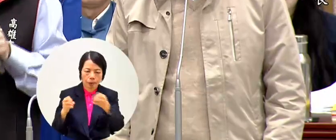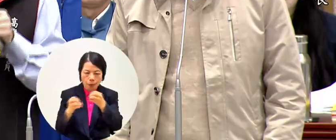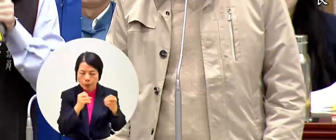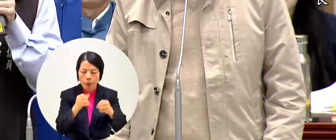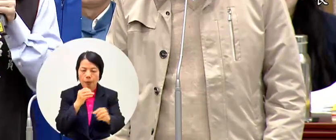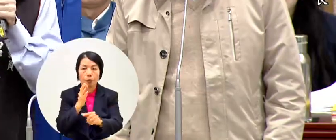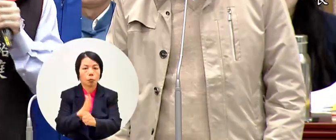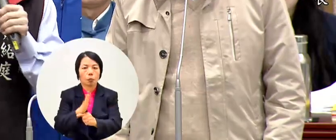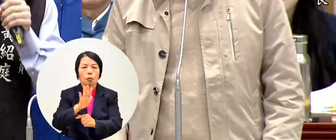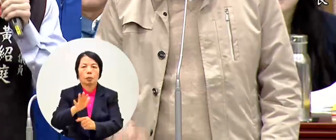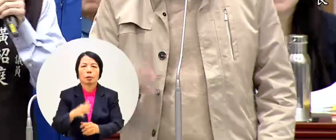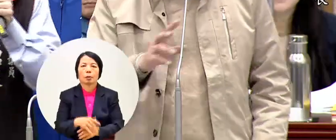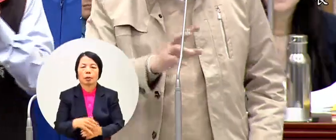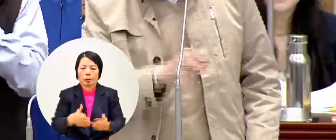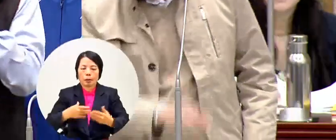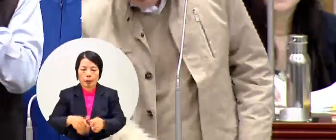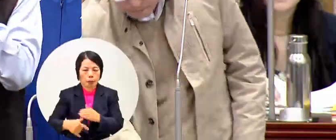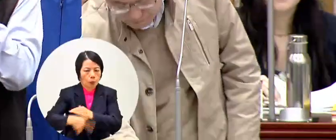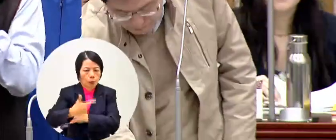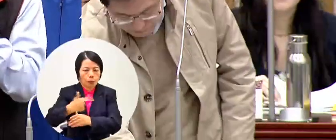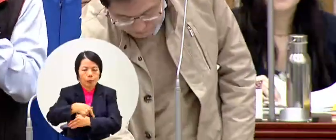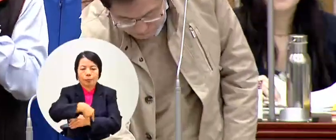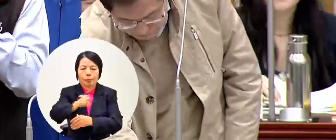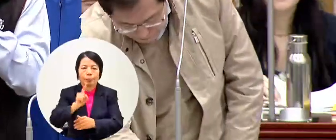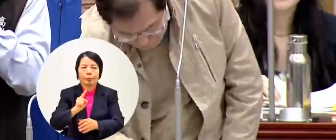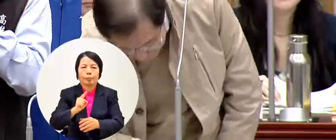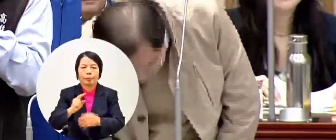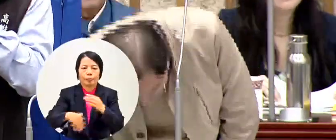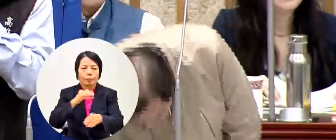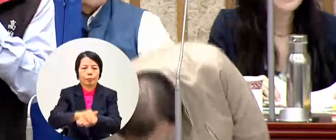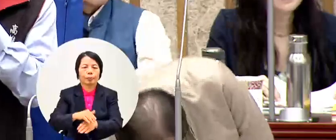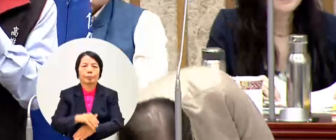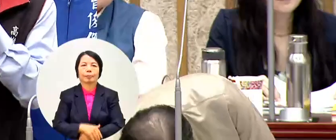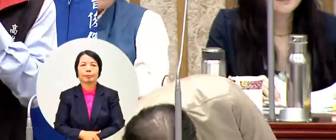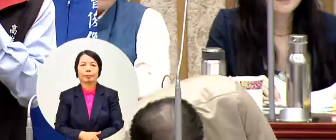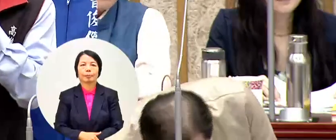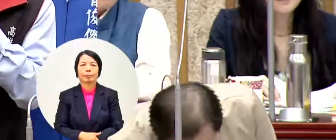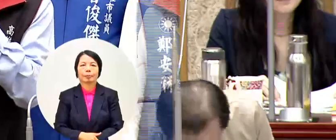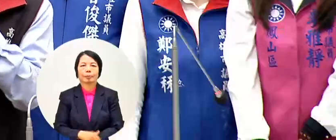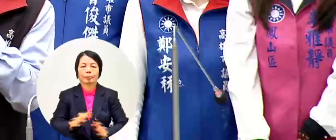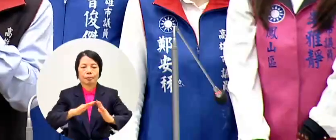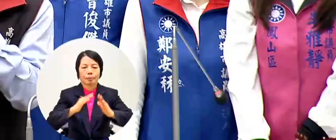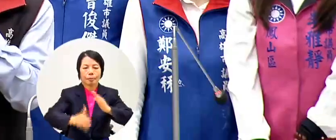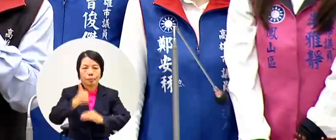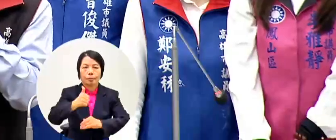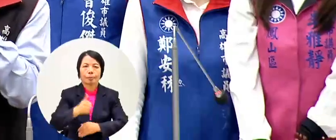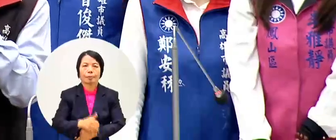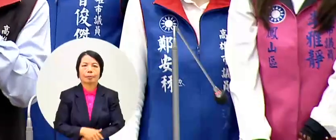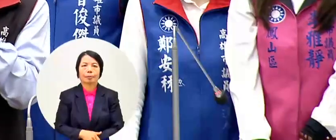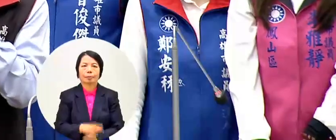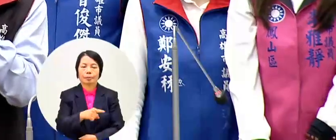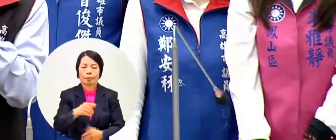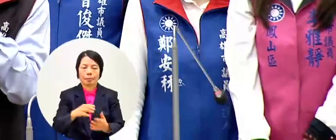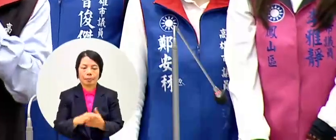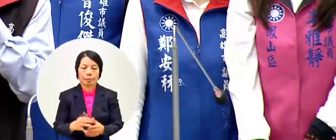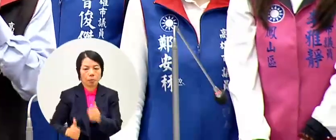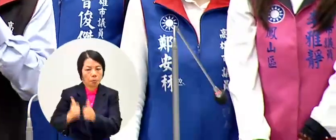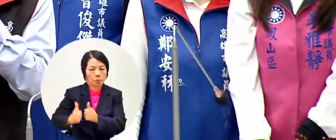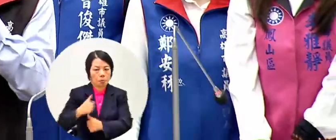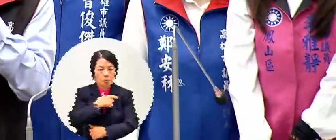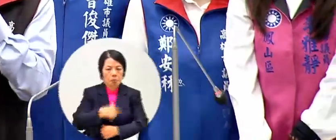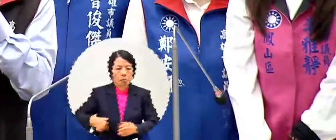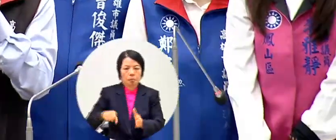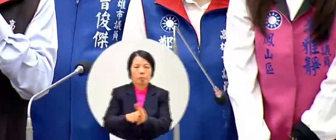绩。 好，谢谢我们吴局长。市长，你竞选的时候14个字的朗朗上